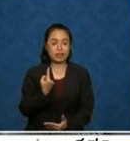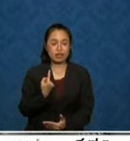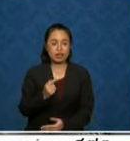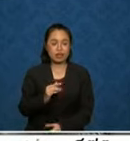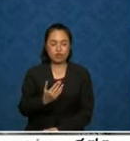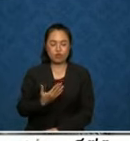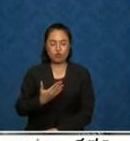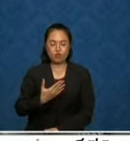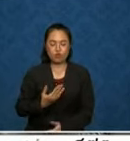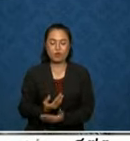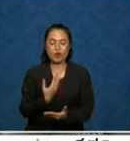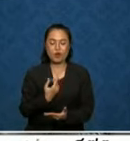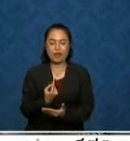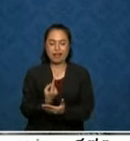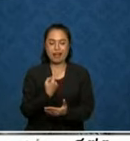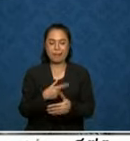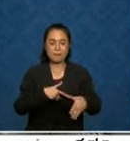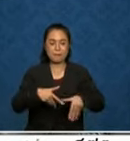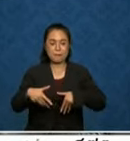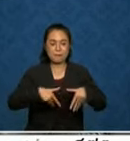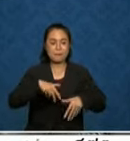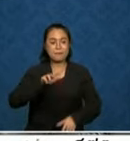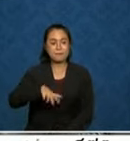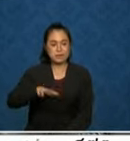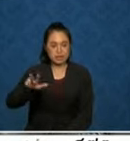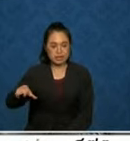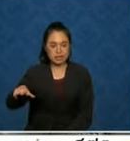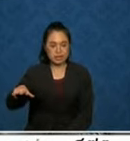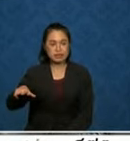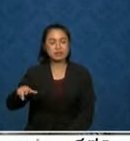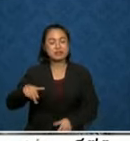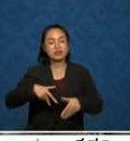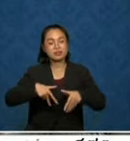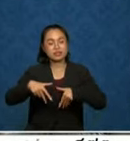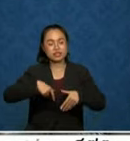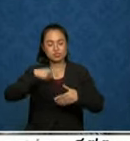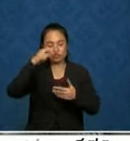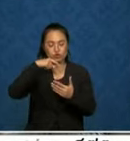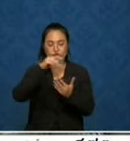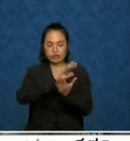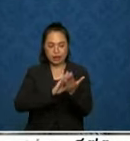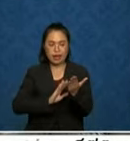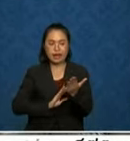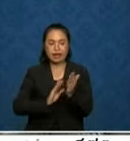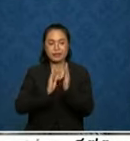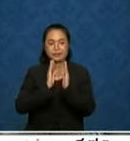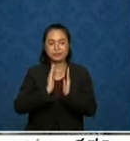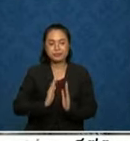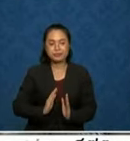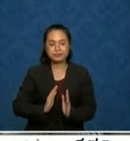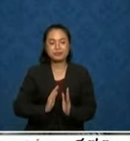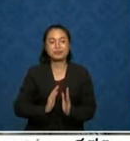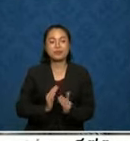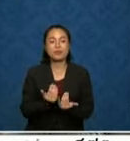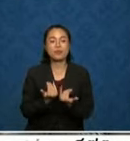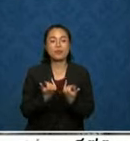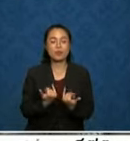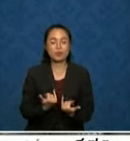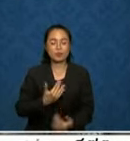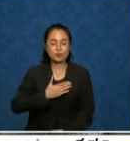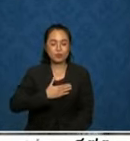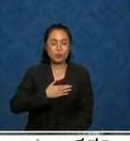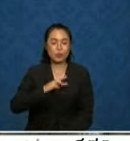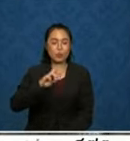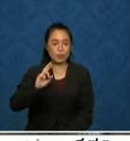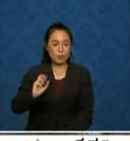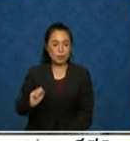น้องประชาชนชาวพรรคเพื่อไทยและพี่น้องประชาชนในประเทศไทยครับวันนี้ผมขอใช้สภาอันทรง